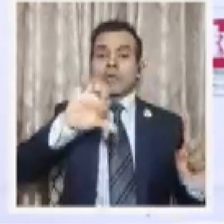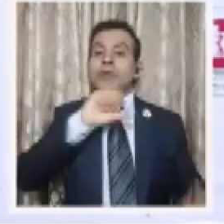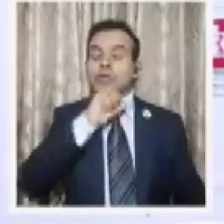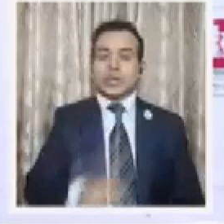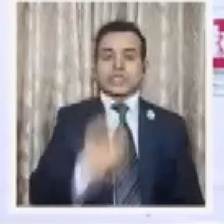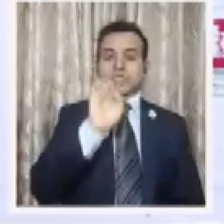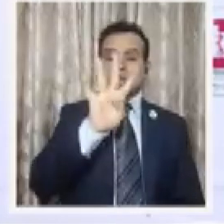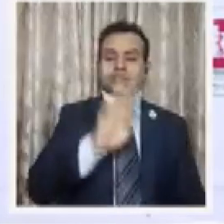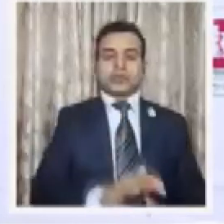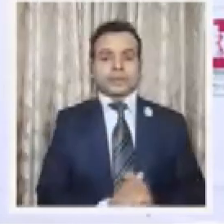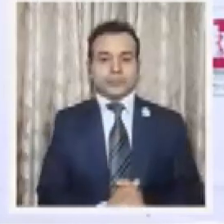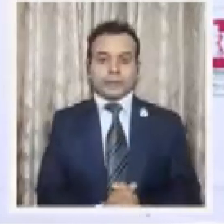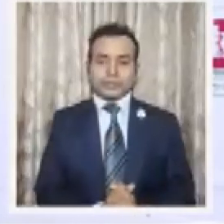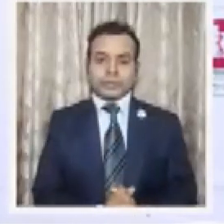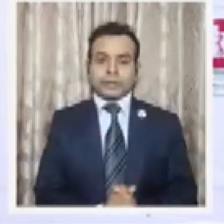71 থেকে 80 বছর 3 জন এবং